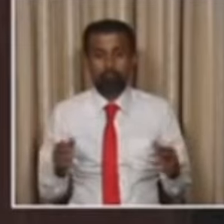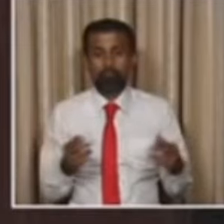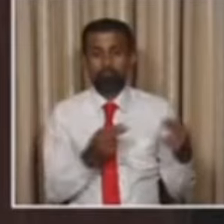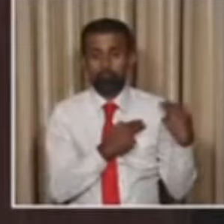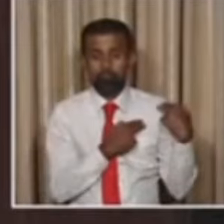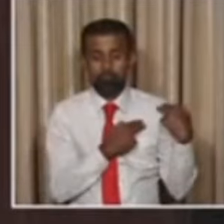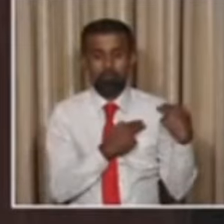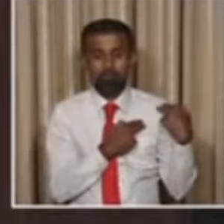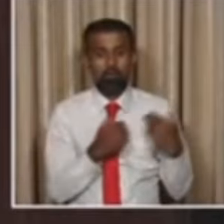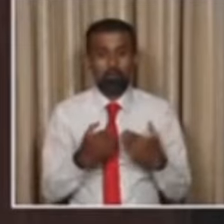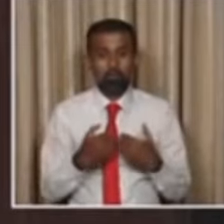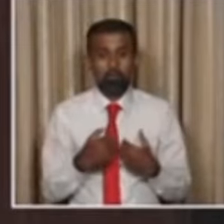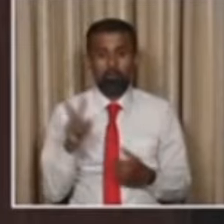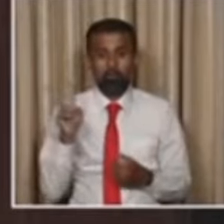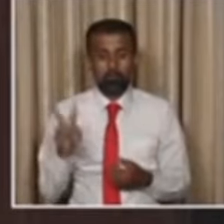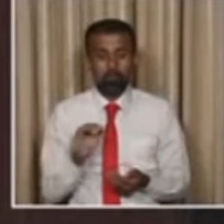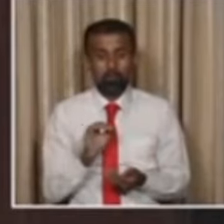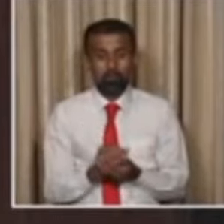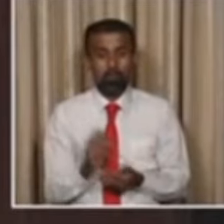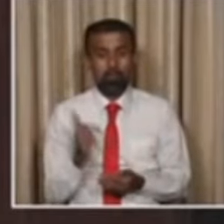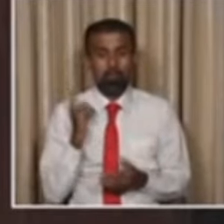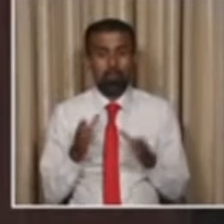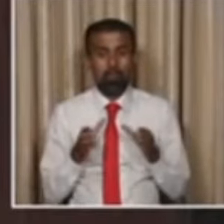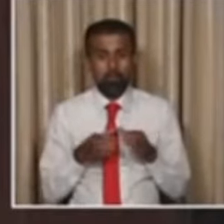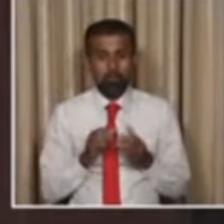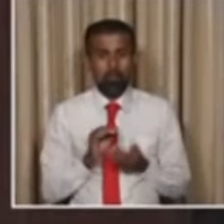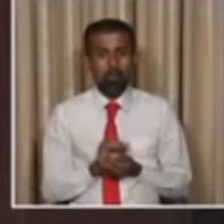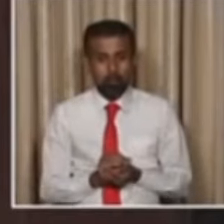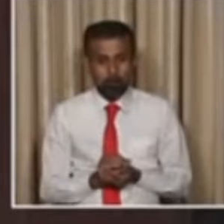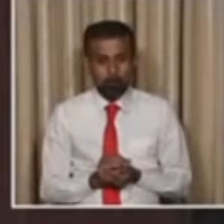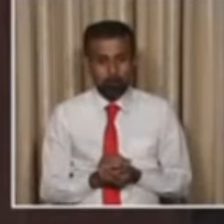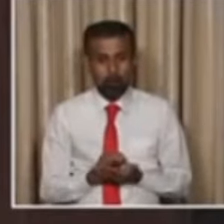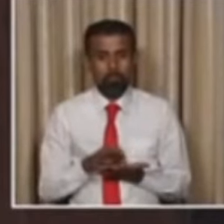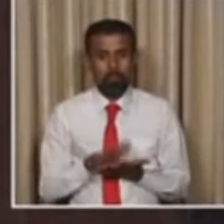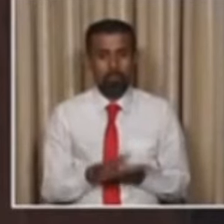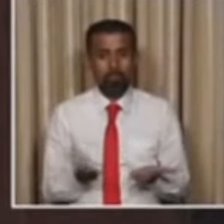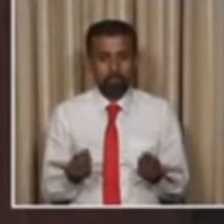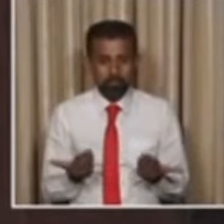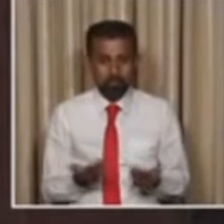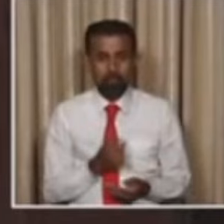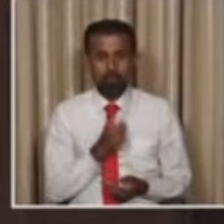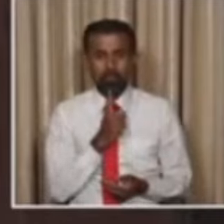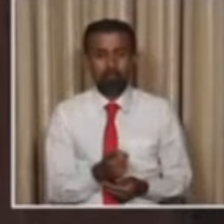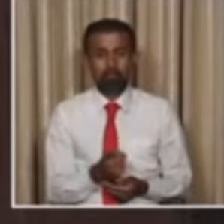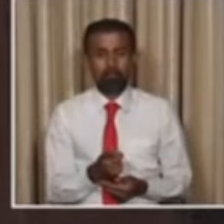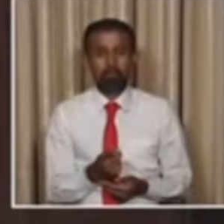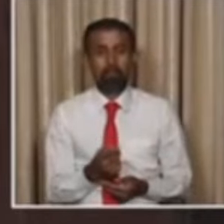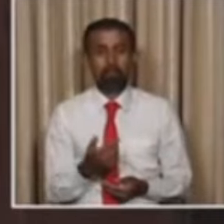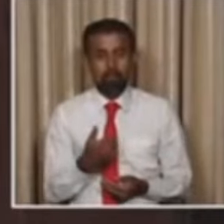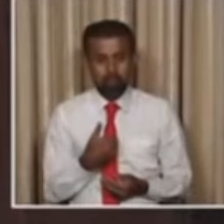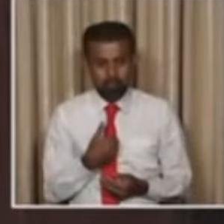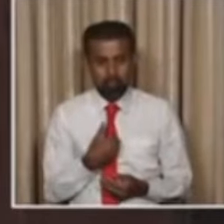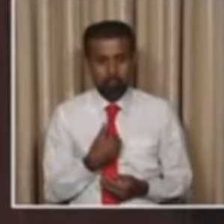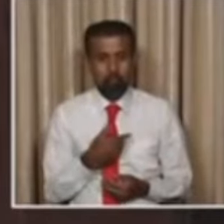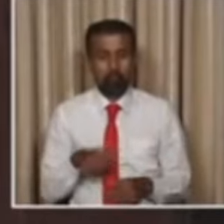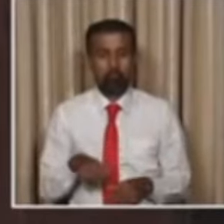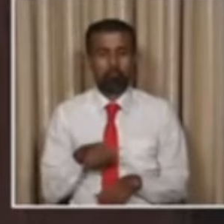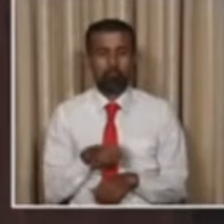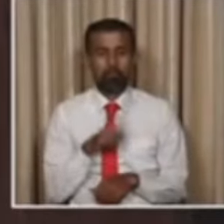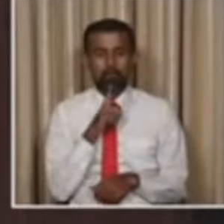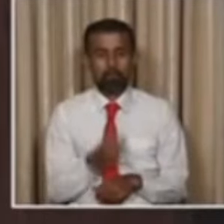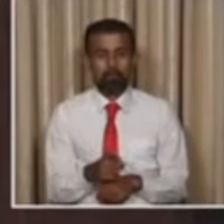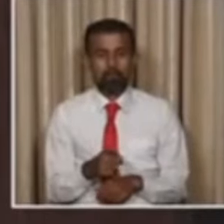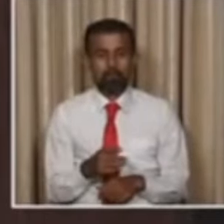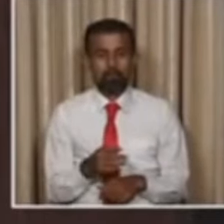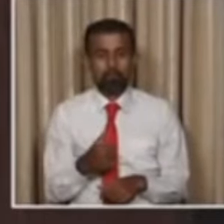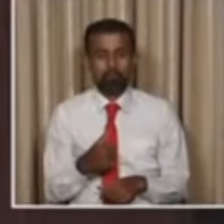ගැනීම වෙනුවෙන් අපිට විශ්වාසය තිබිය හැකි ආරක්ෂකංශයක් අපේ රටේ ඉන්නවා කියන එක තහවුරු කළ දෙන්න කියන කටයුතු කරන්න කියන එක තමයි අපි මේ අවස්ථාවේ මතක් කර සිටින නිසා තව කතා